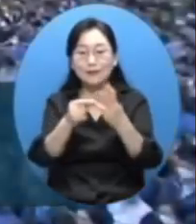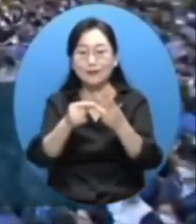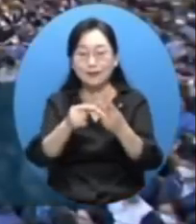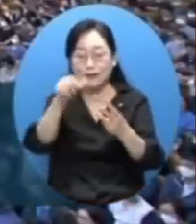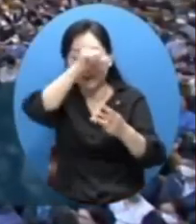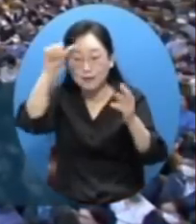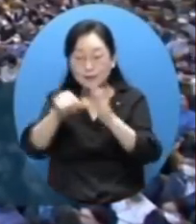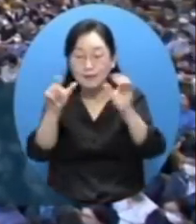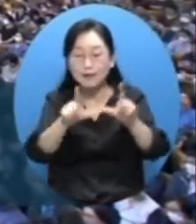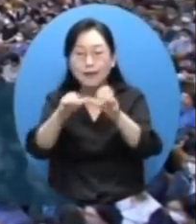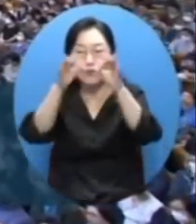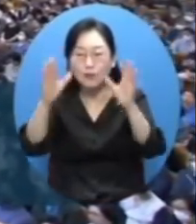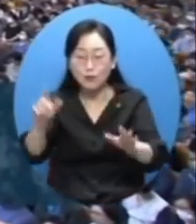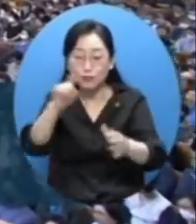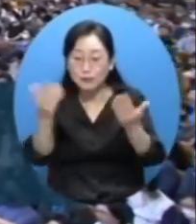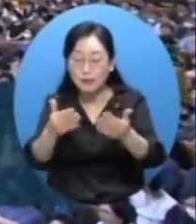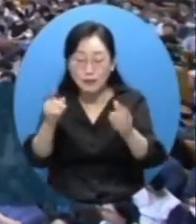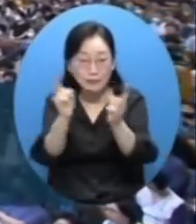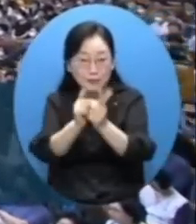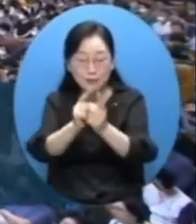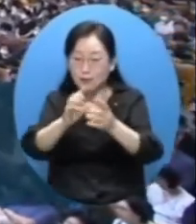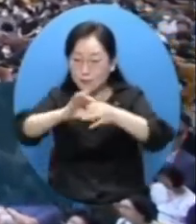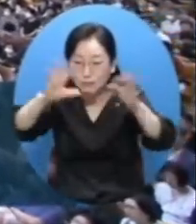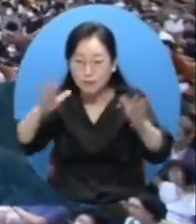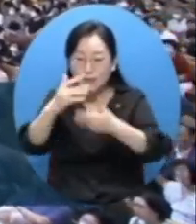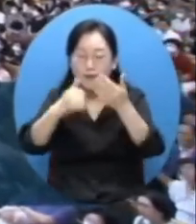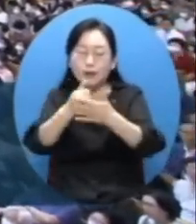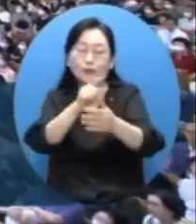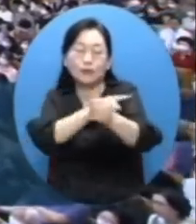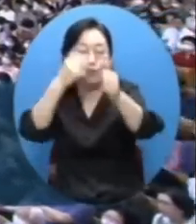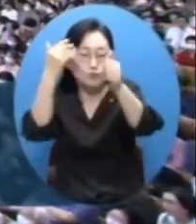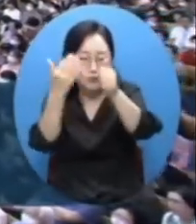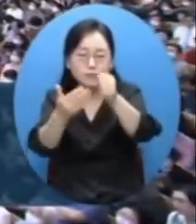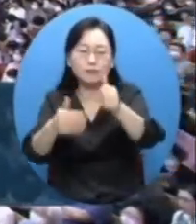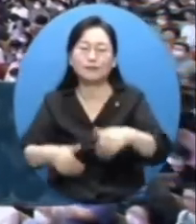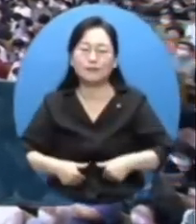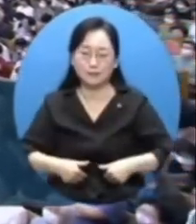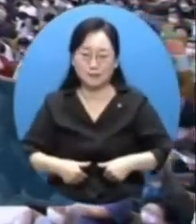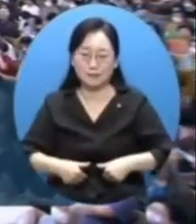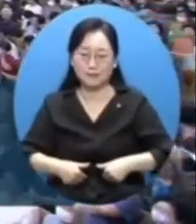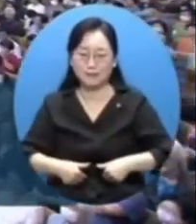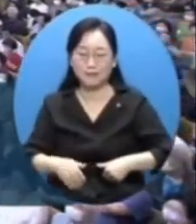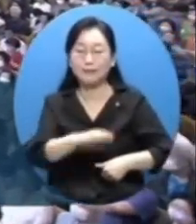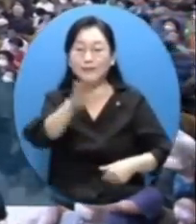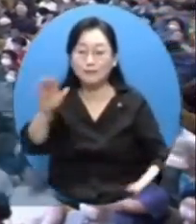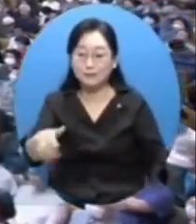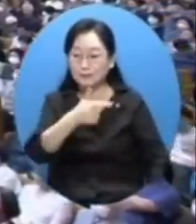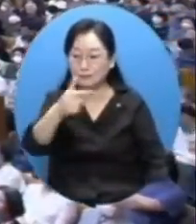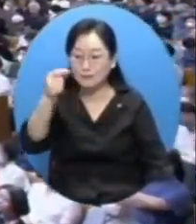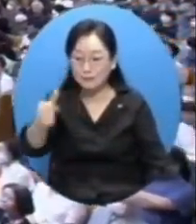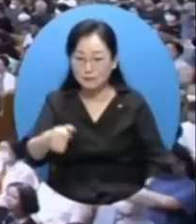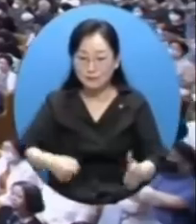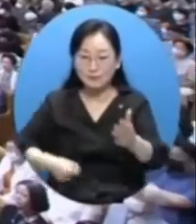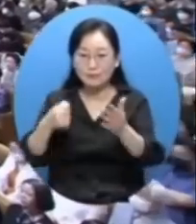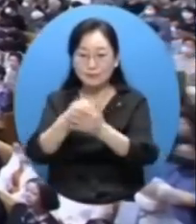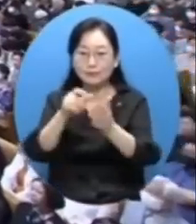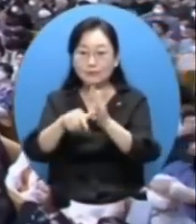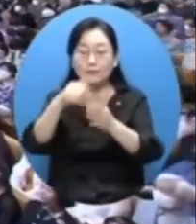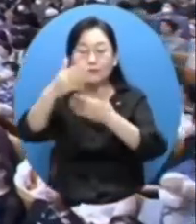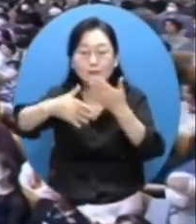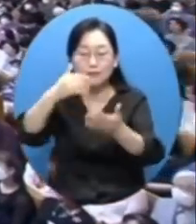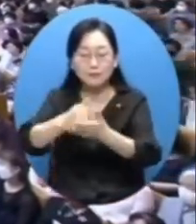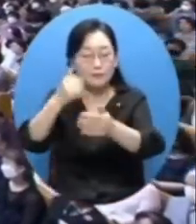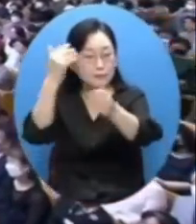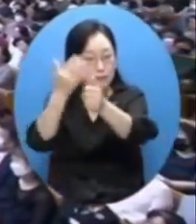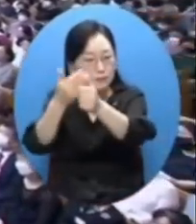일생을 살면서 무슨 일을 만나는지 먼저 하나님께 물어야 한다는 것입니다. 우리가 크고 작은 결정할 때 꼭 하나님 앞에